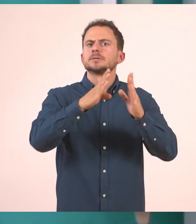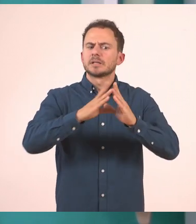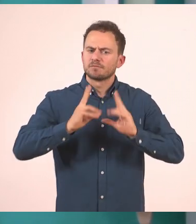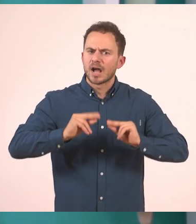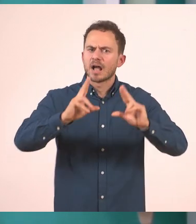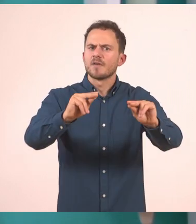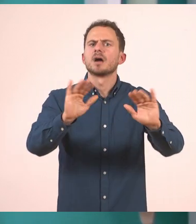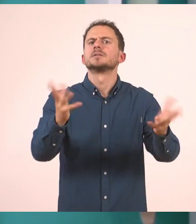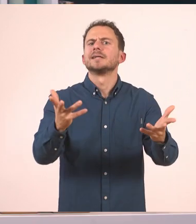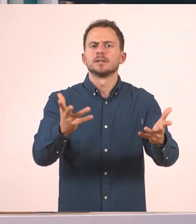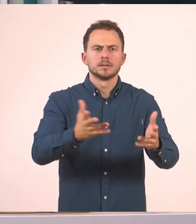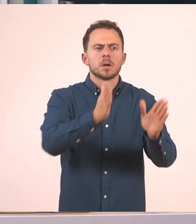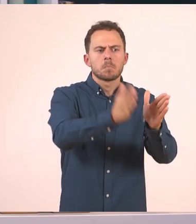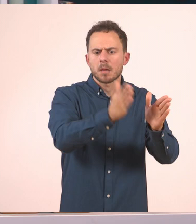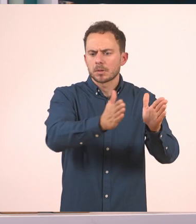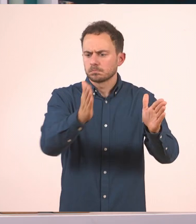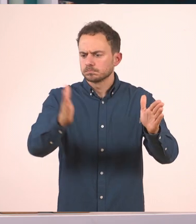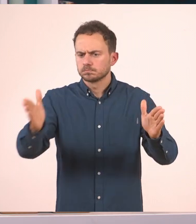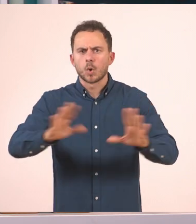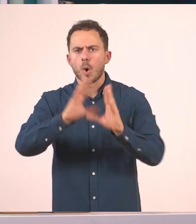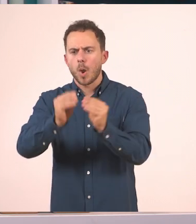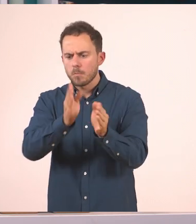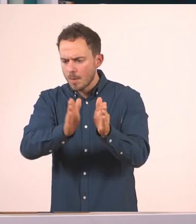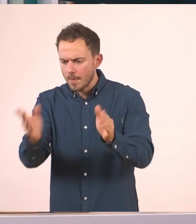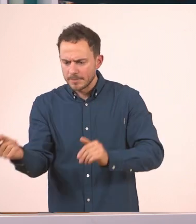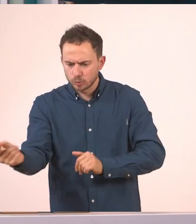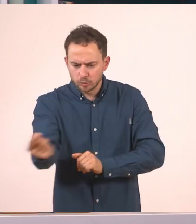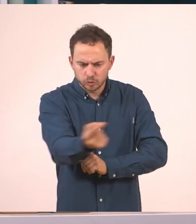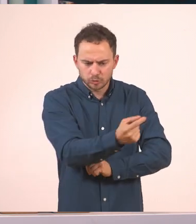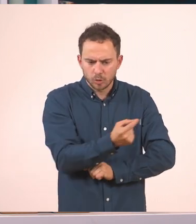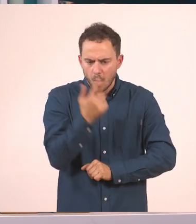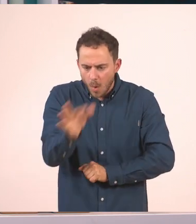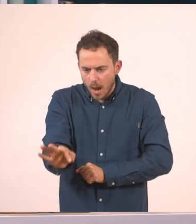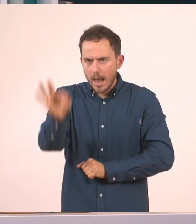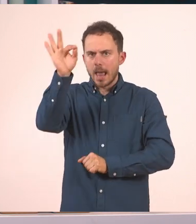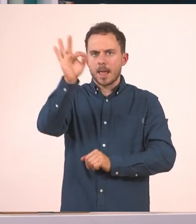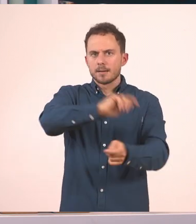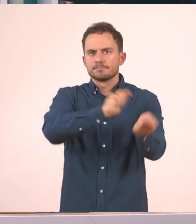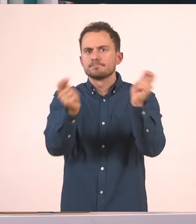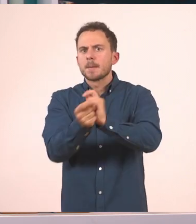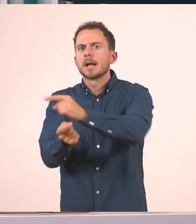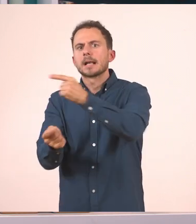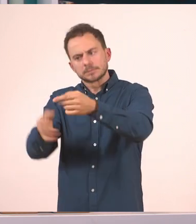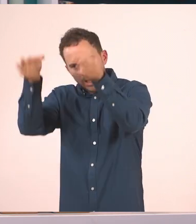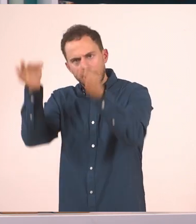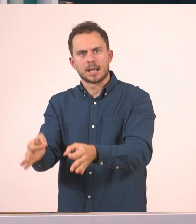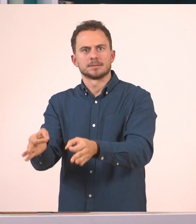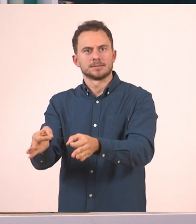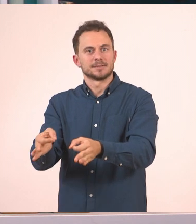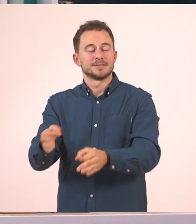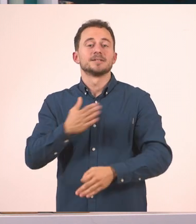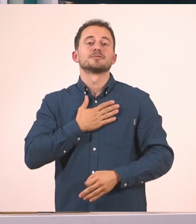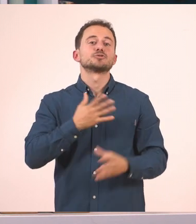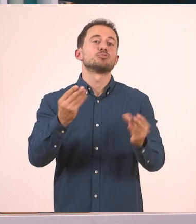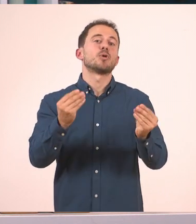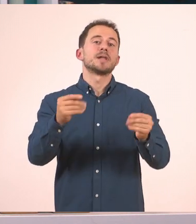χωρίζετε κάποια πράγματα σε πολλά κομμάτια και να παίρνετε το 1 και να το γράφετε σαν κλάσμα. Σας ευχαριστώ που